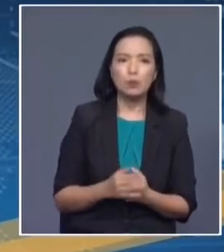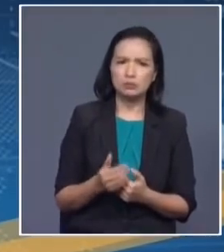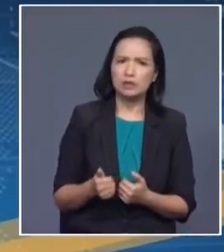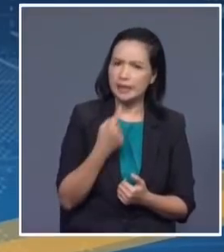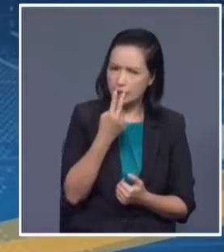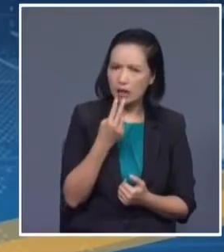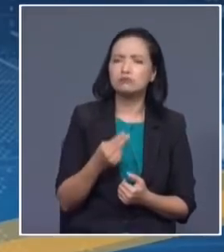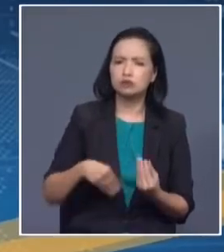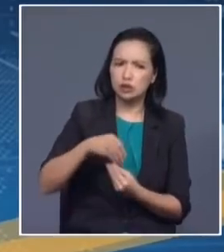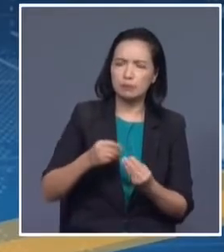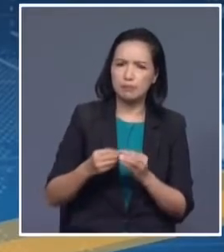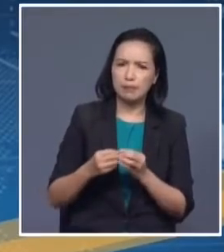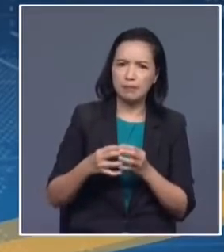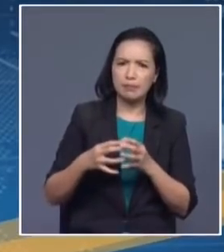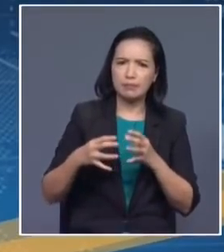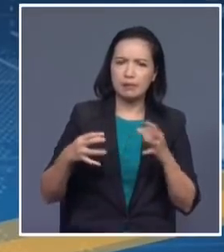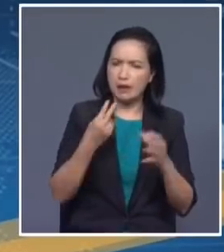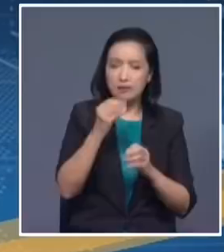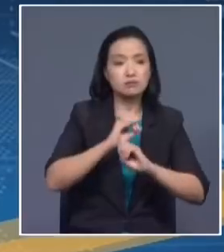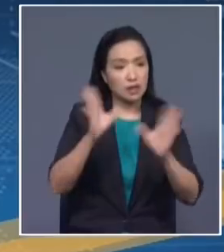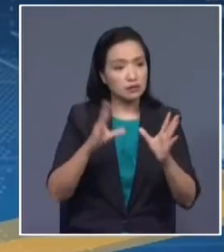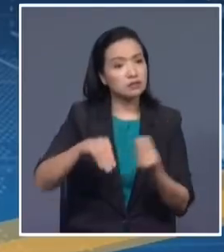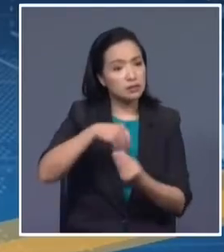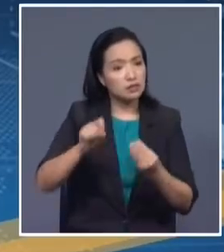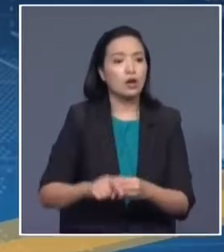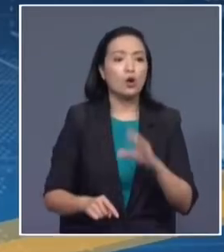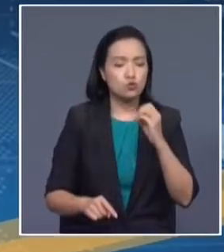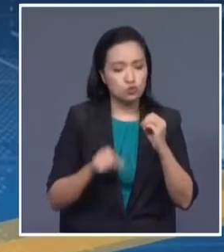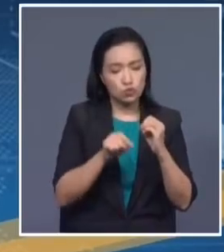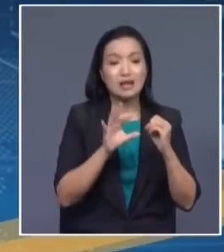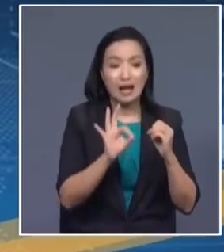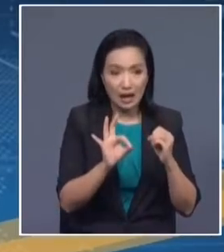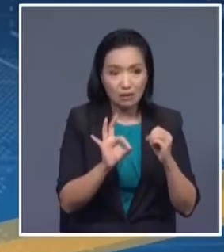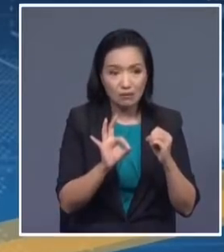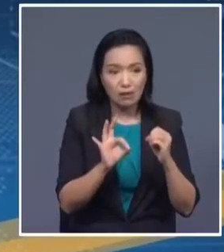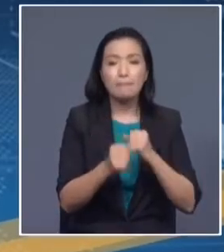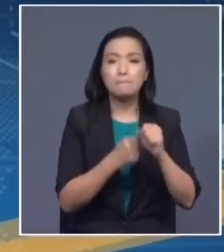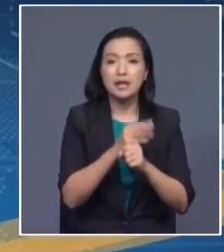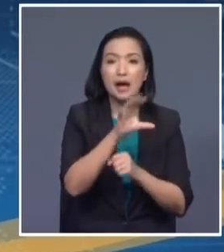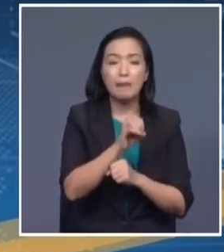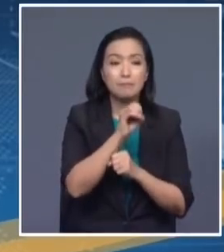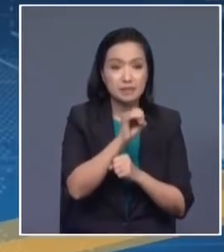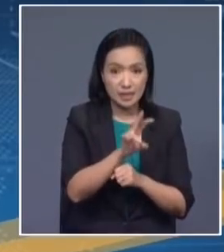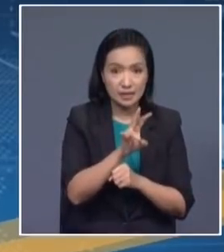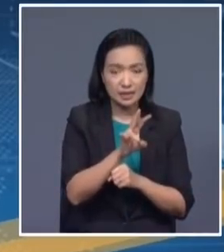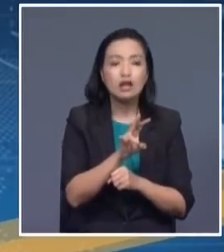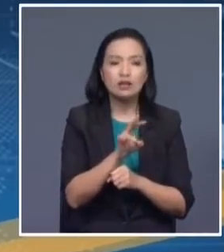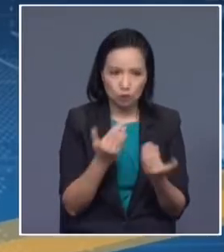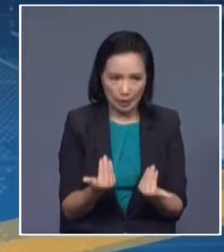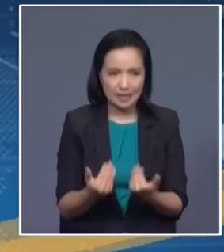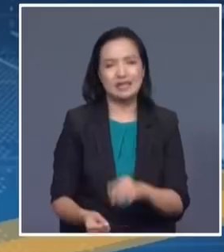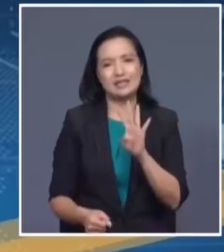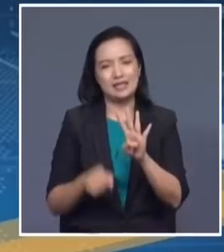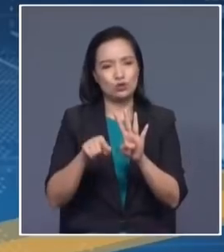ชัดเจนโดยมีอัตราการขยายตัวของเศรษฐกิจเพิ่มขึ้นจาก 0.9 ในปี 2557โดยล่าสุดไปอยู่ที่